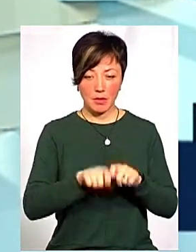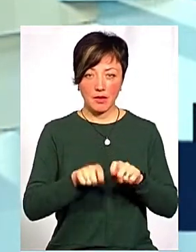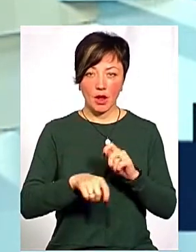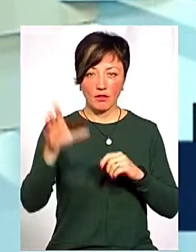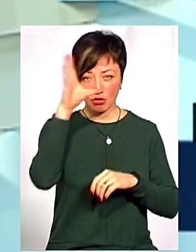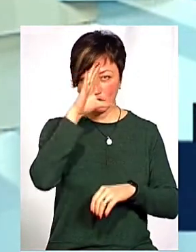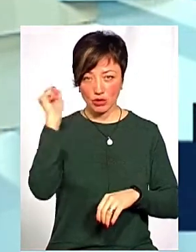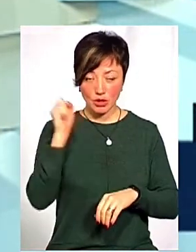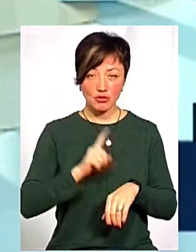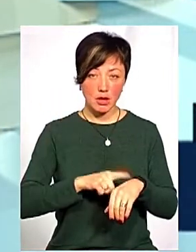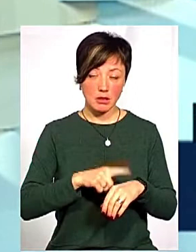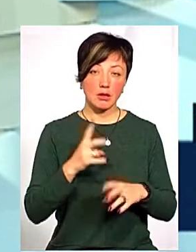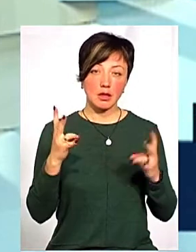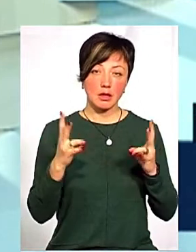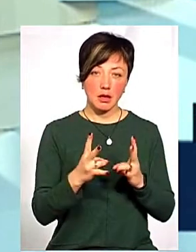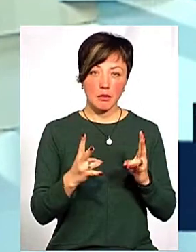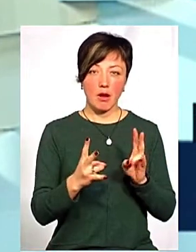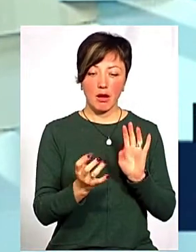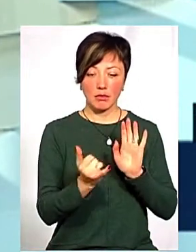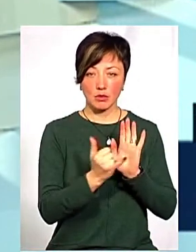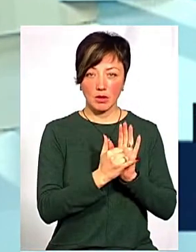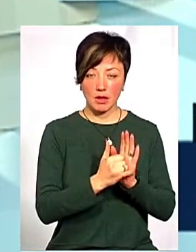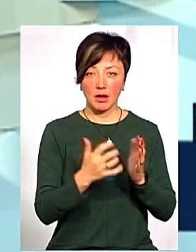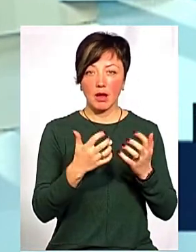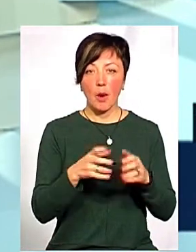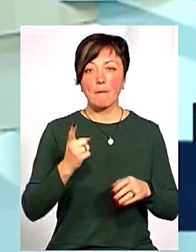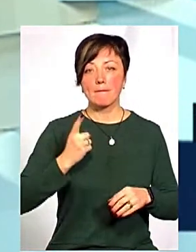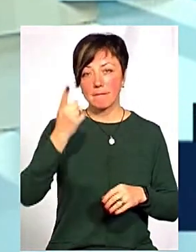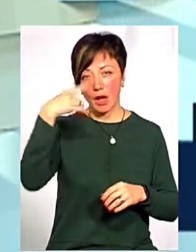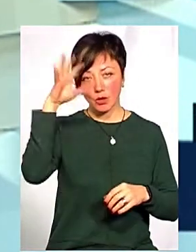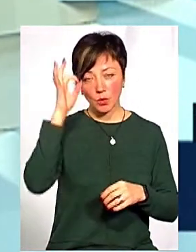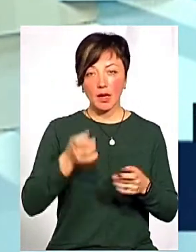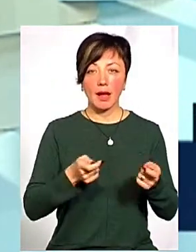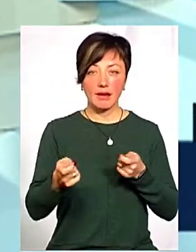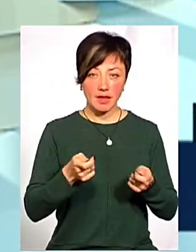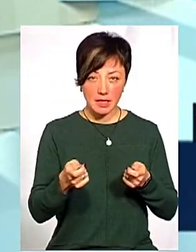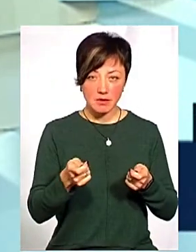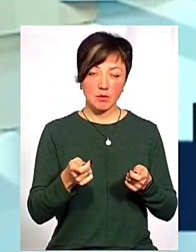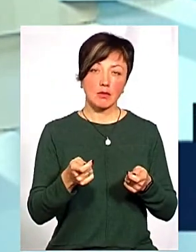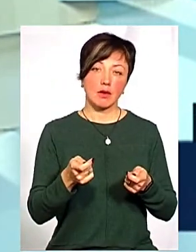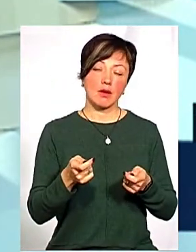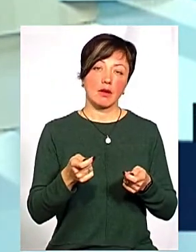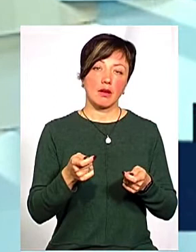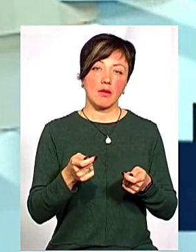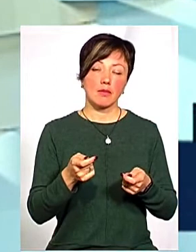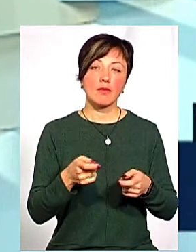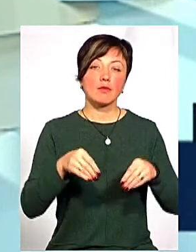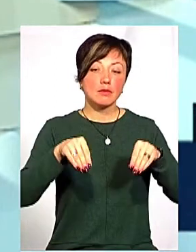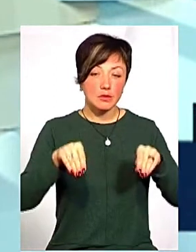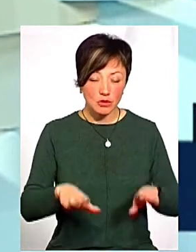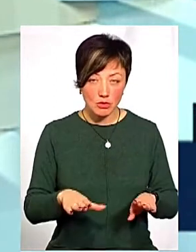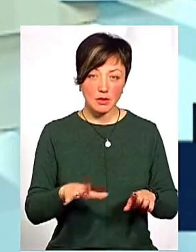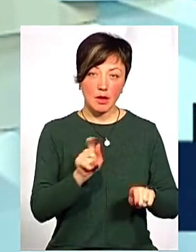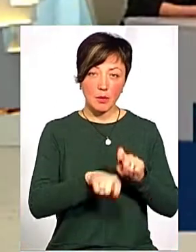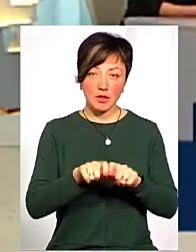вимірювати в нічний час доби, але потрібно виставляти відповідні режими. Але патрульними та керівництвом управління патрульної поліції та департаменту патрульної поліції прийнято рішення